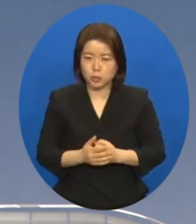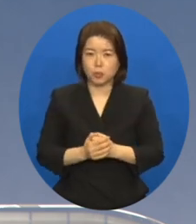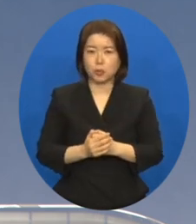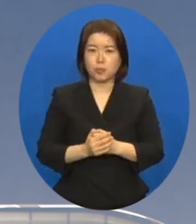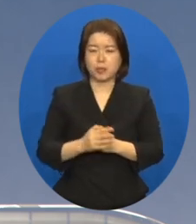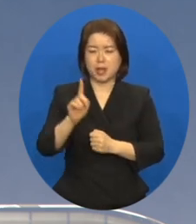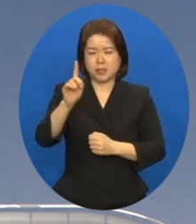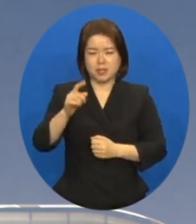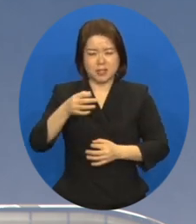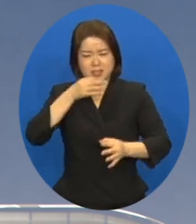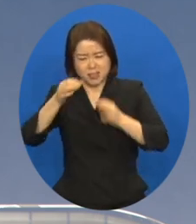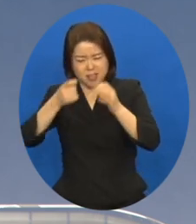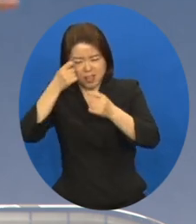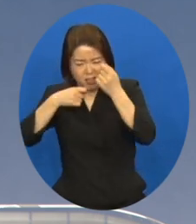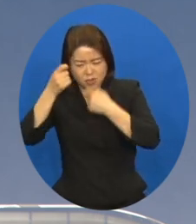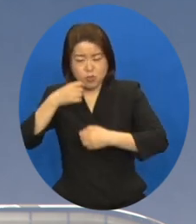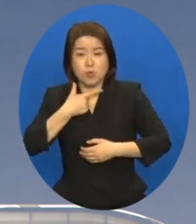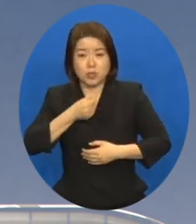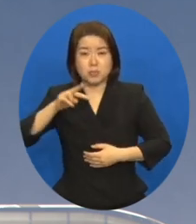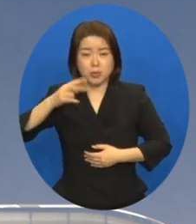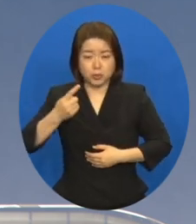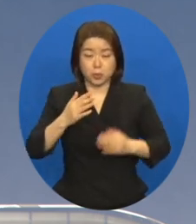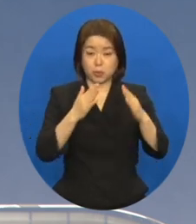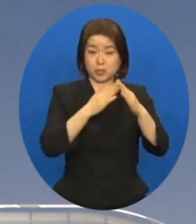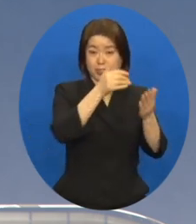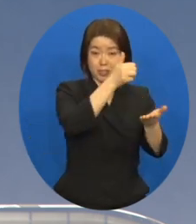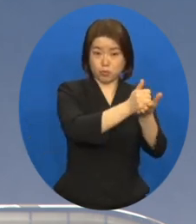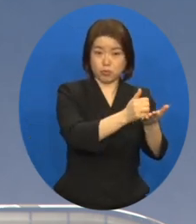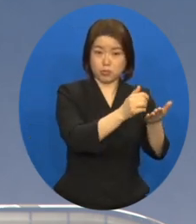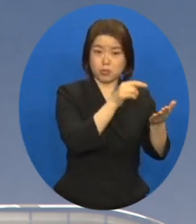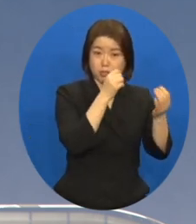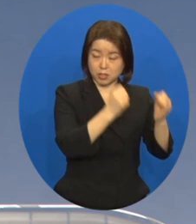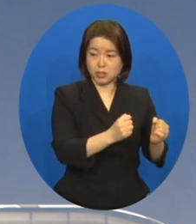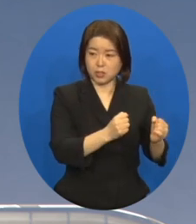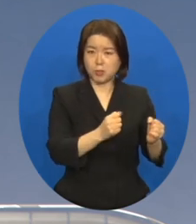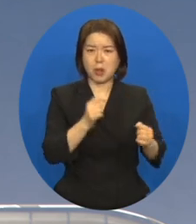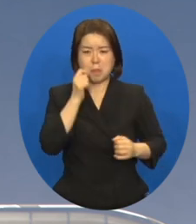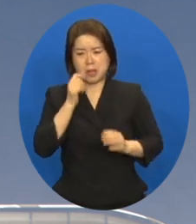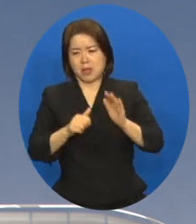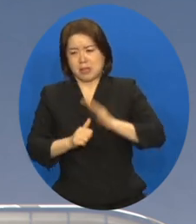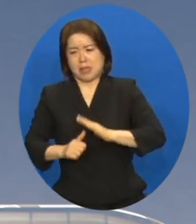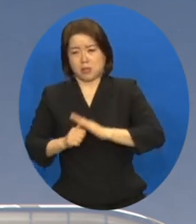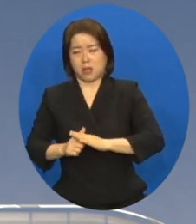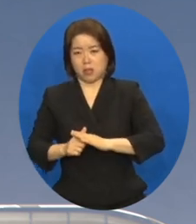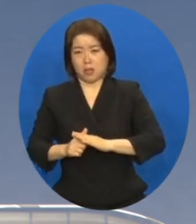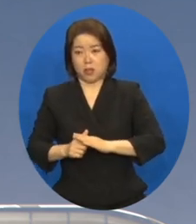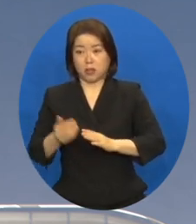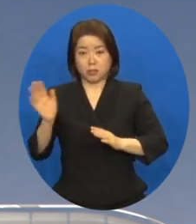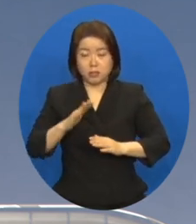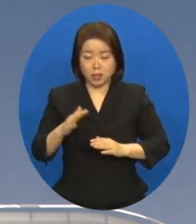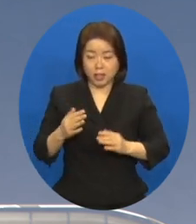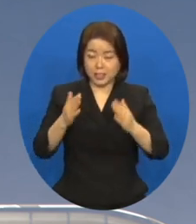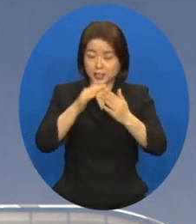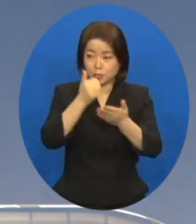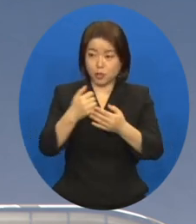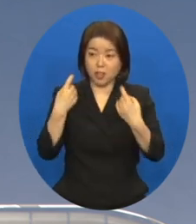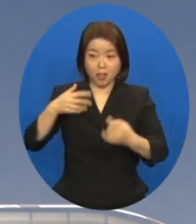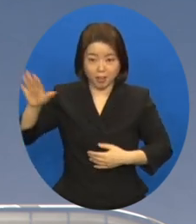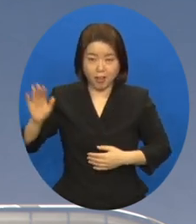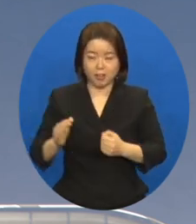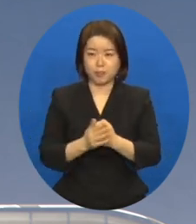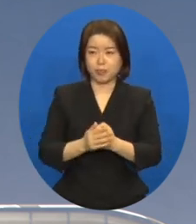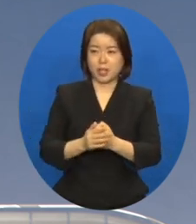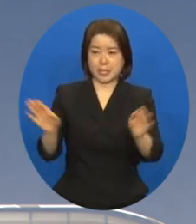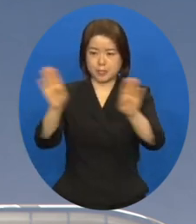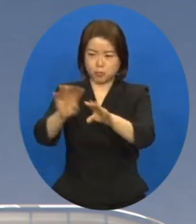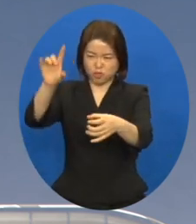한번 울고 싶고 해도 집 주인이 있으니까 그러질 못했다가 문을 걸어 잠그고 정말 하나님